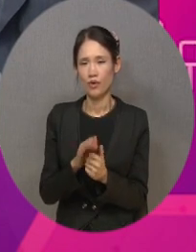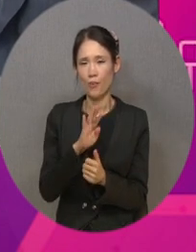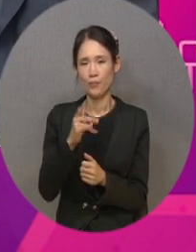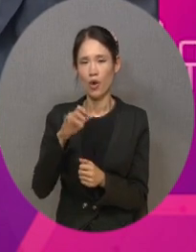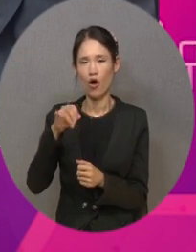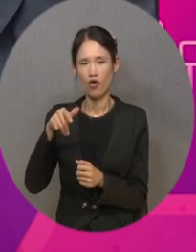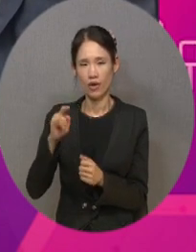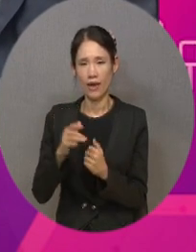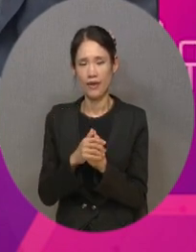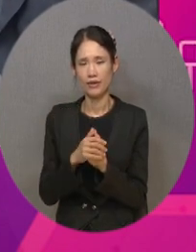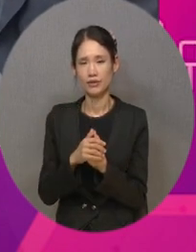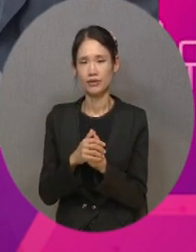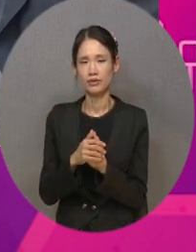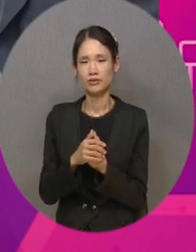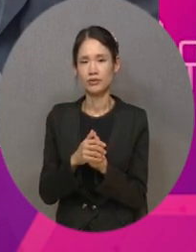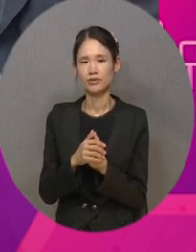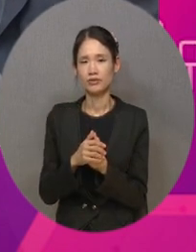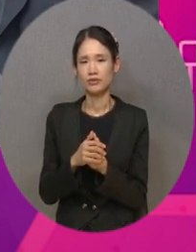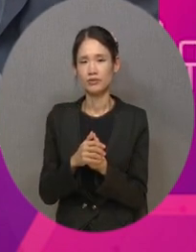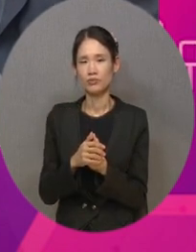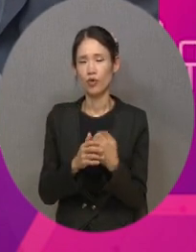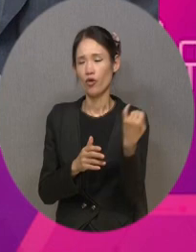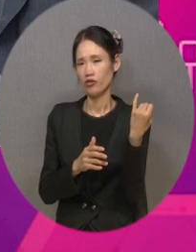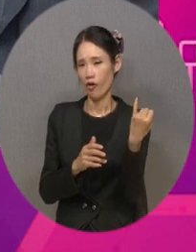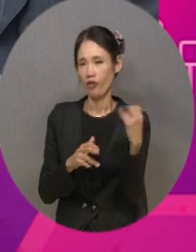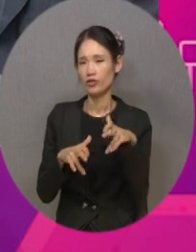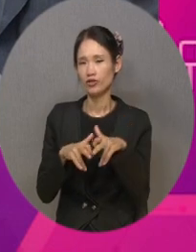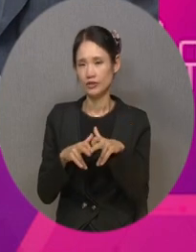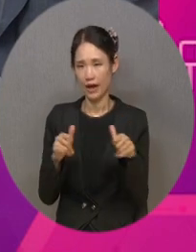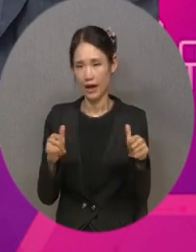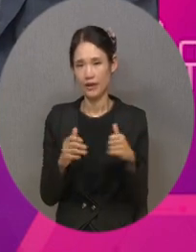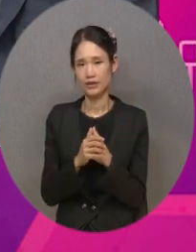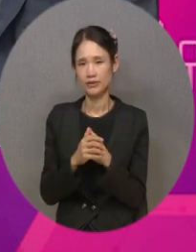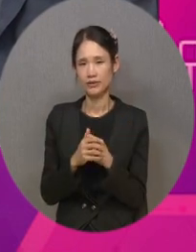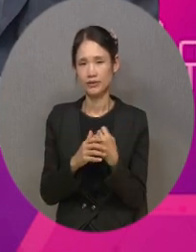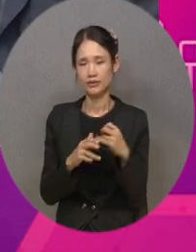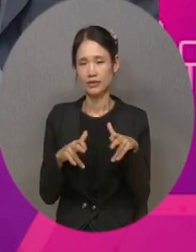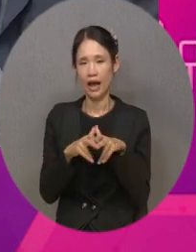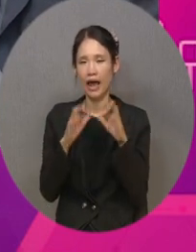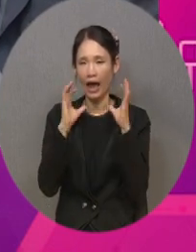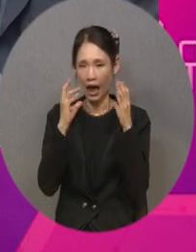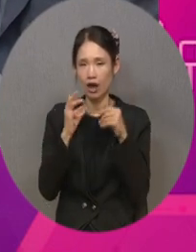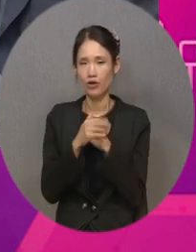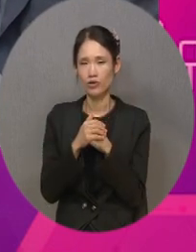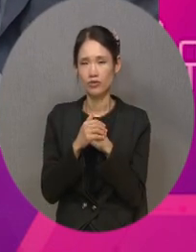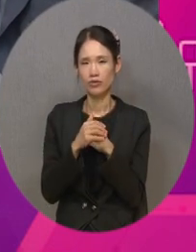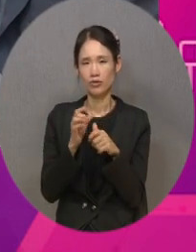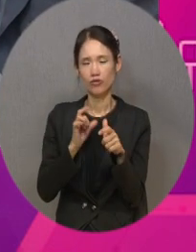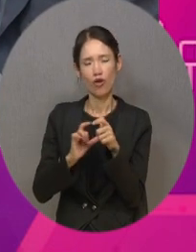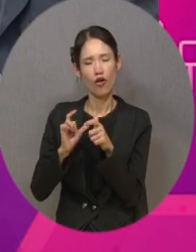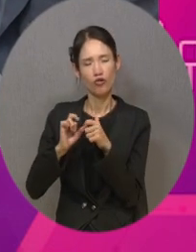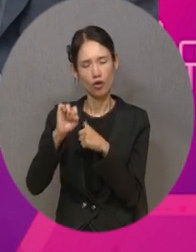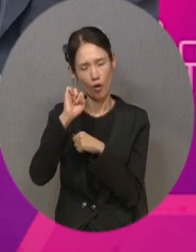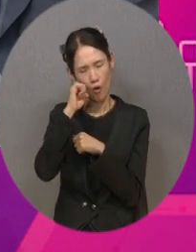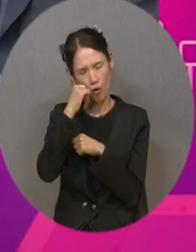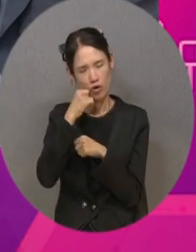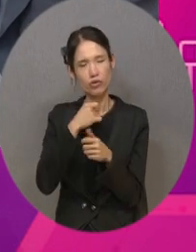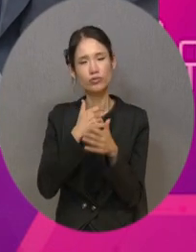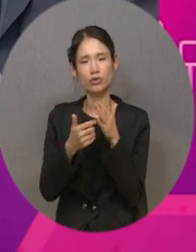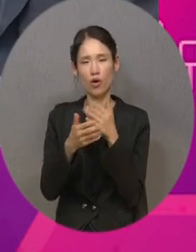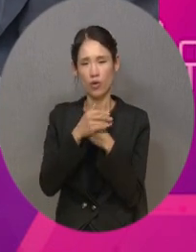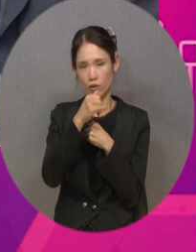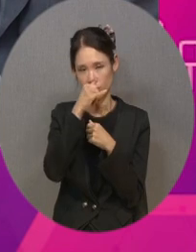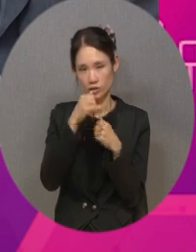해서 여성 장애인이나 장애 아동은 더 말하자면 어려움을